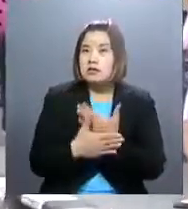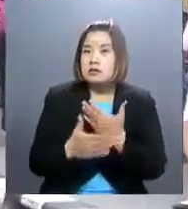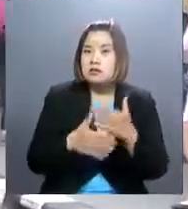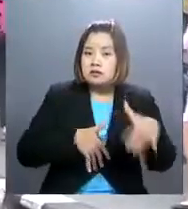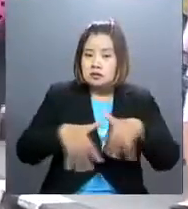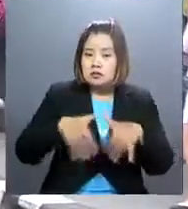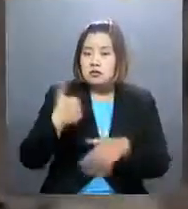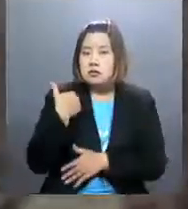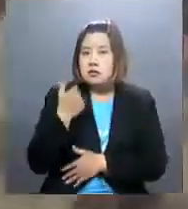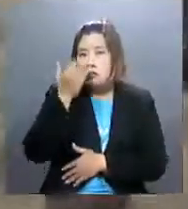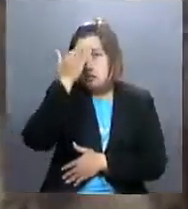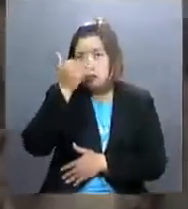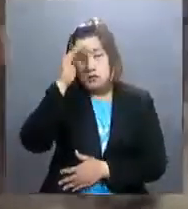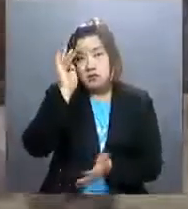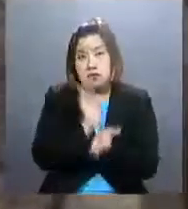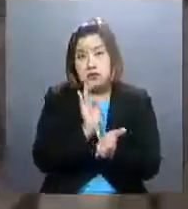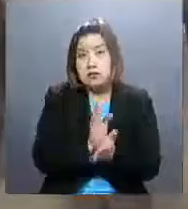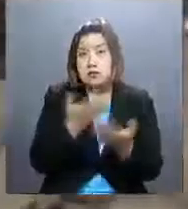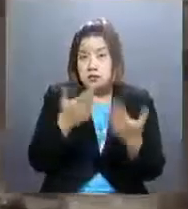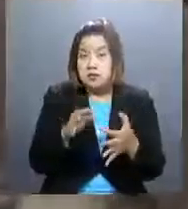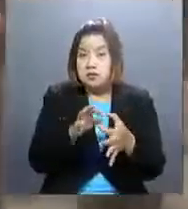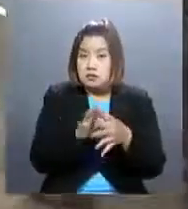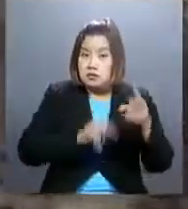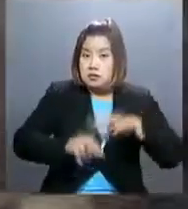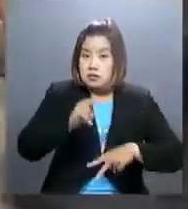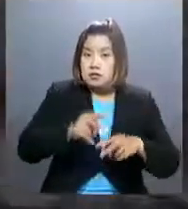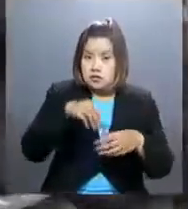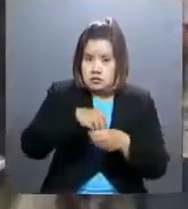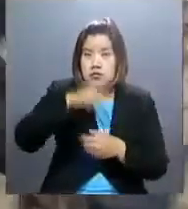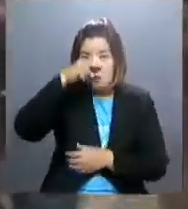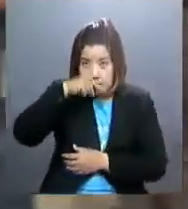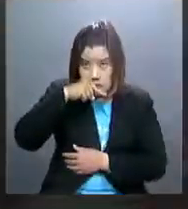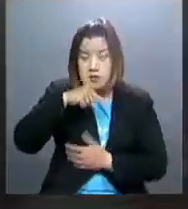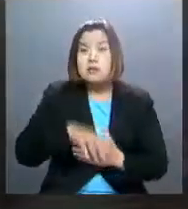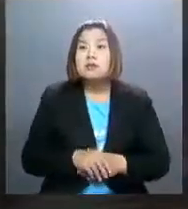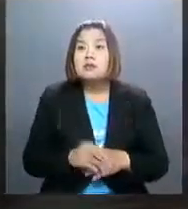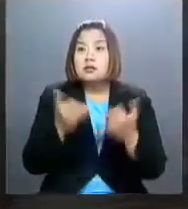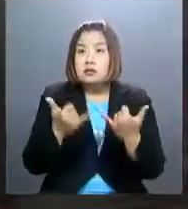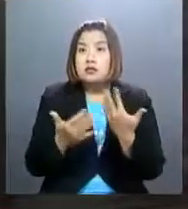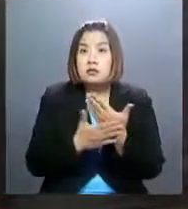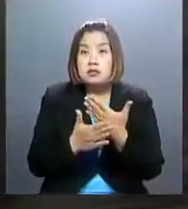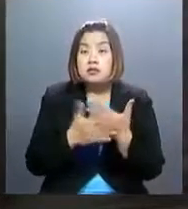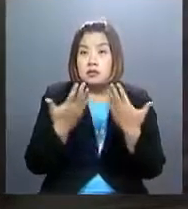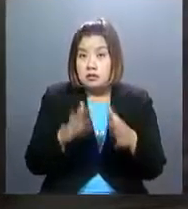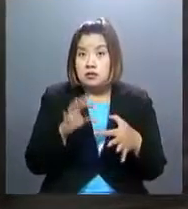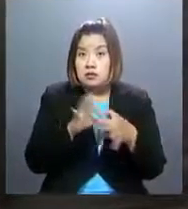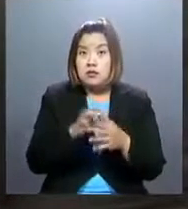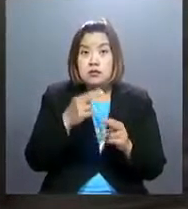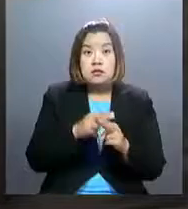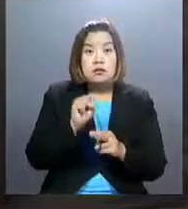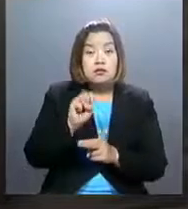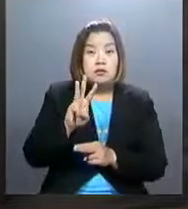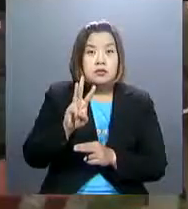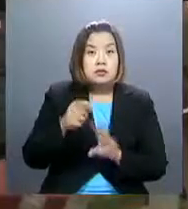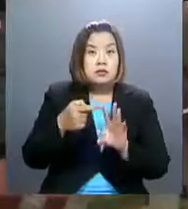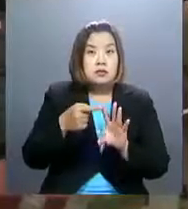องซึ่งตำรวจต้องรักษาความปลอดภัยกับคนที่อยู่ในประเทศอยู่แล้วพร้อมกับสั่งการให้พลตำรวจเอกศิวรารังสิพราม